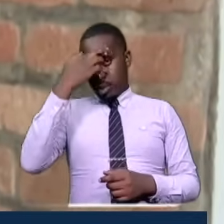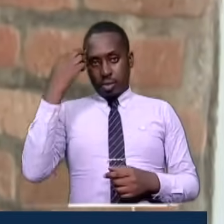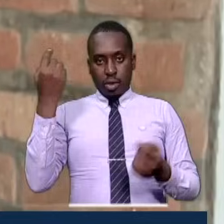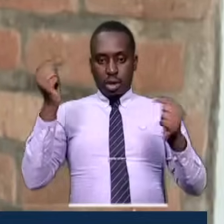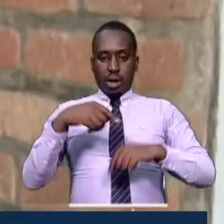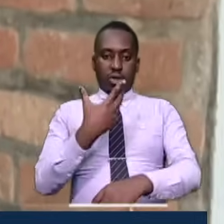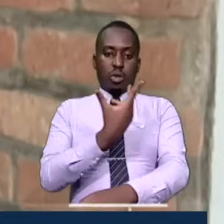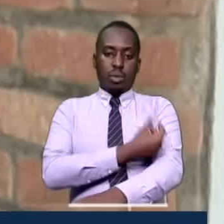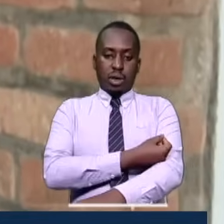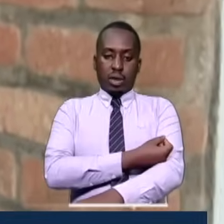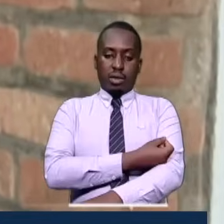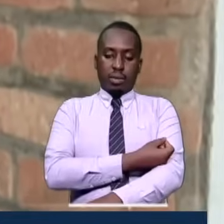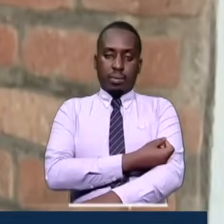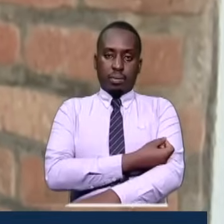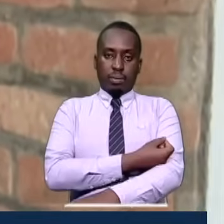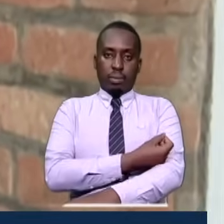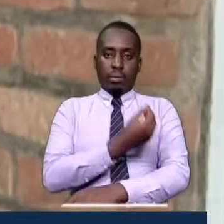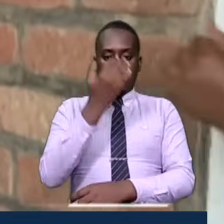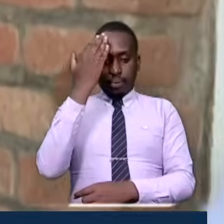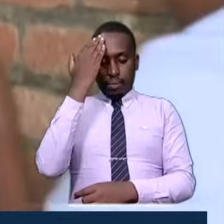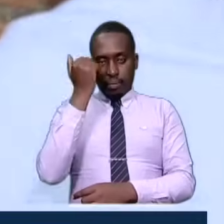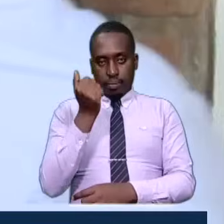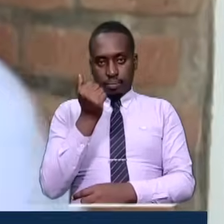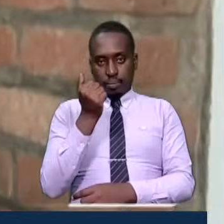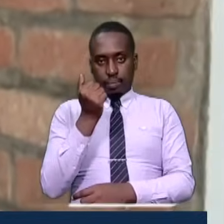kuza kumukingiza ni ukugira ngo